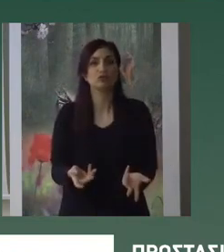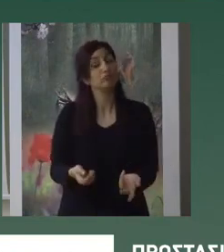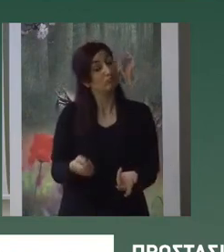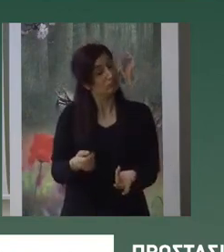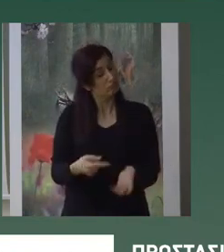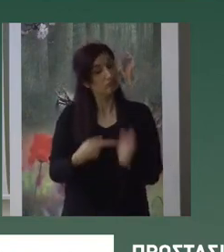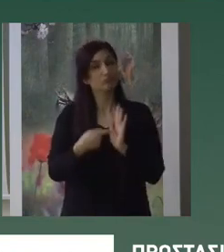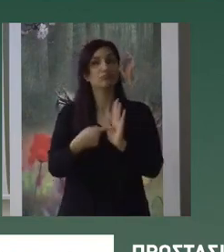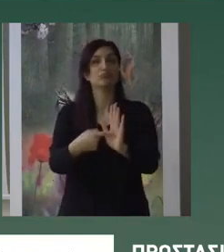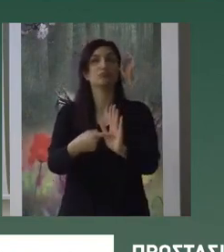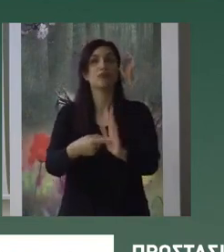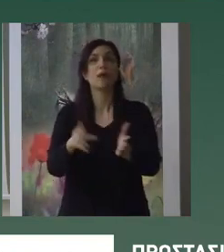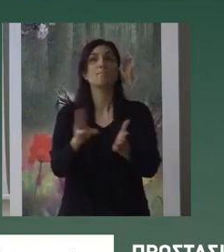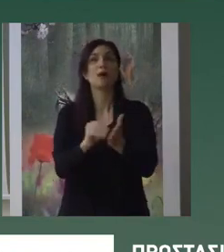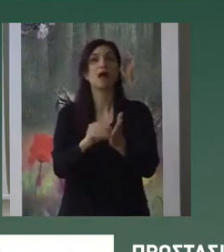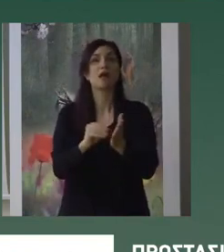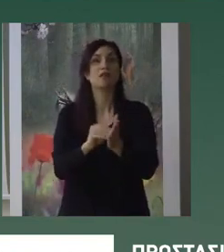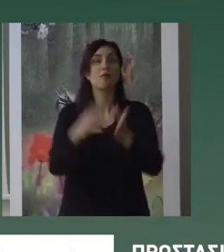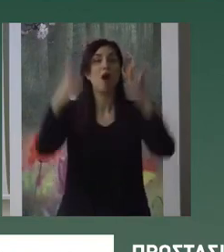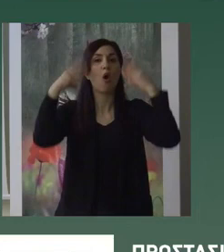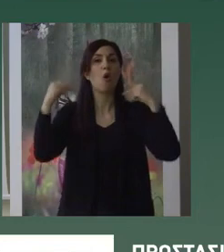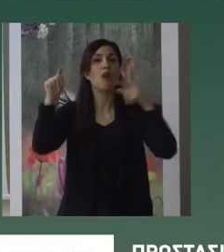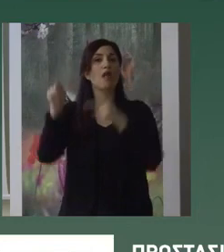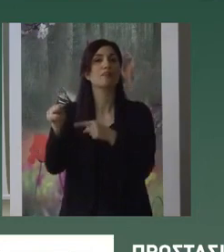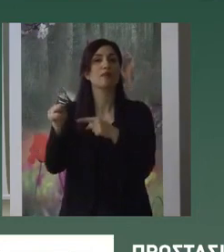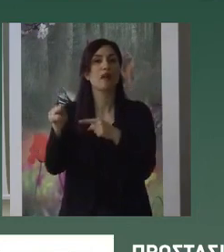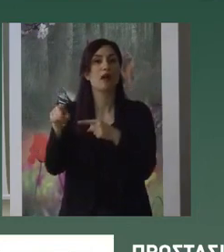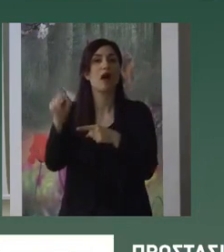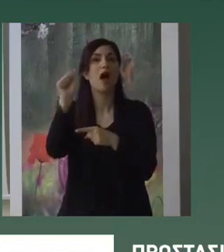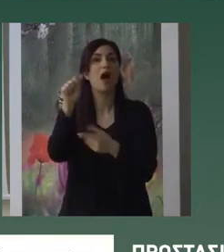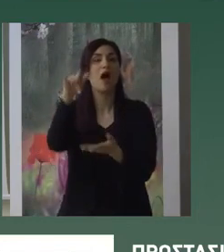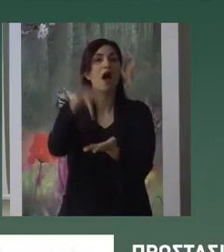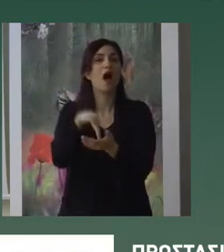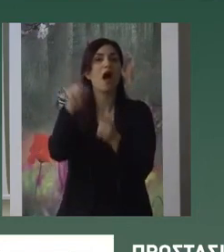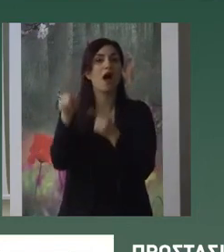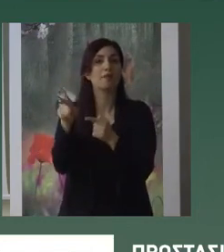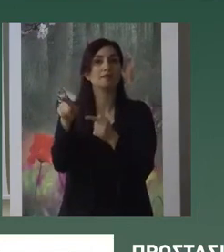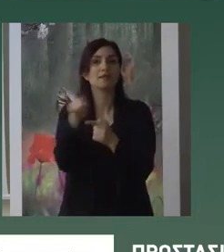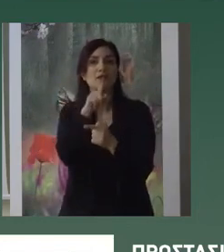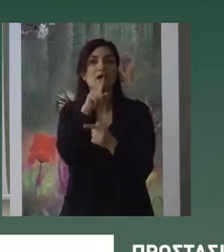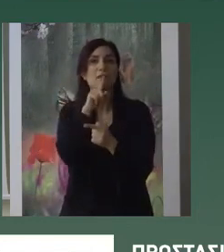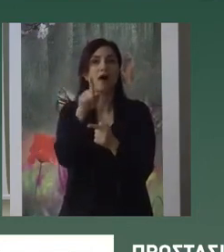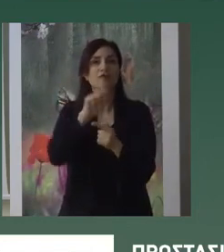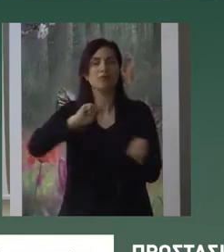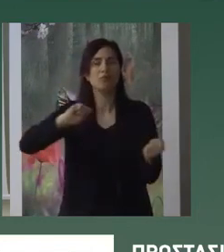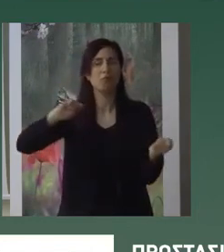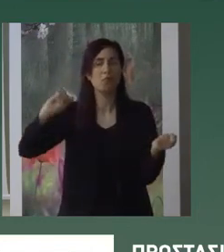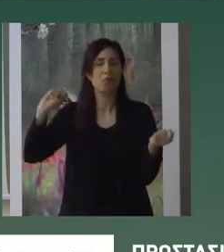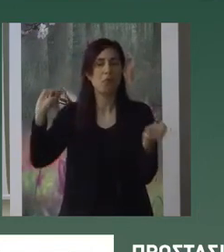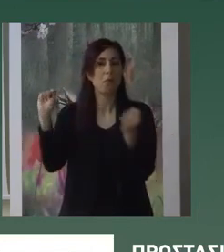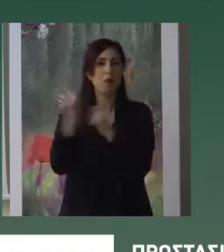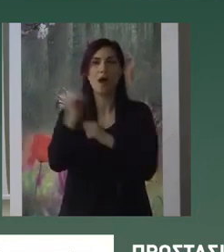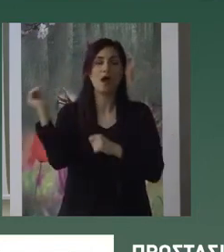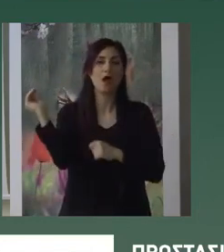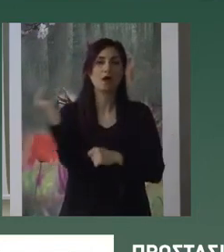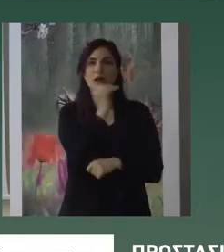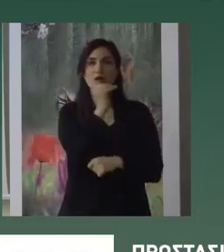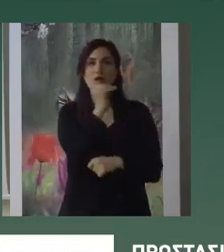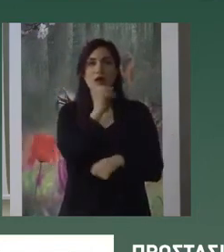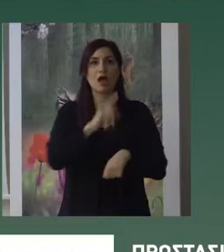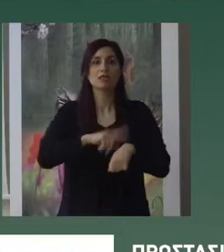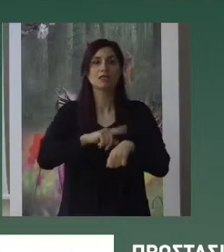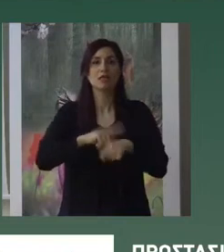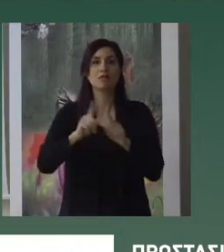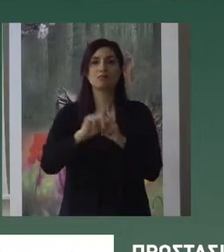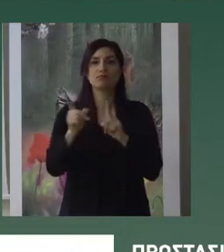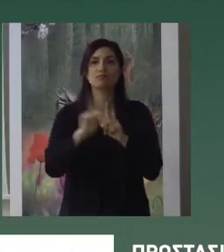πολύ επίμονος και δύσκολος δρόμος μετατράπηκε σε έναν δρόμο ο οποίος είναι δρόμος για τον πολίτη, η βιώσιμη κινητικότητα. Δηλαδή αυτό που